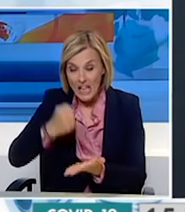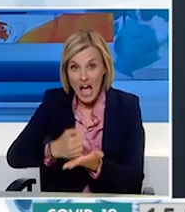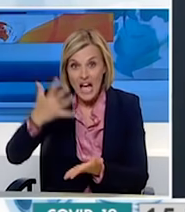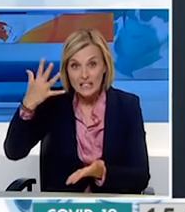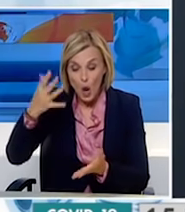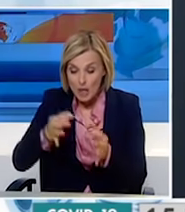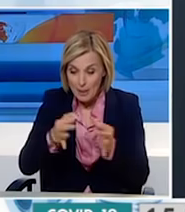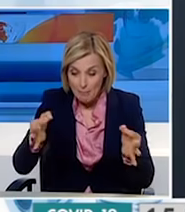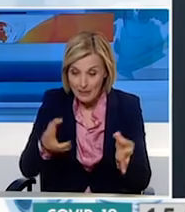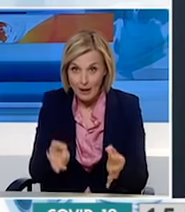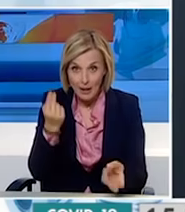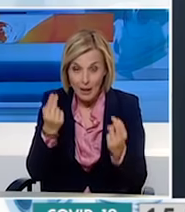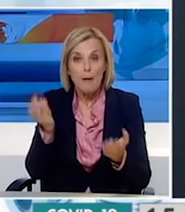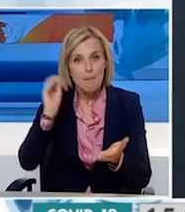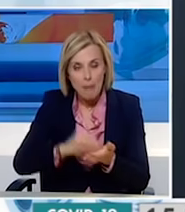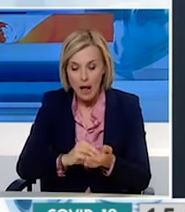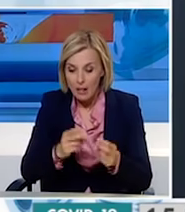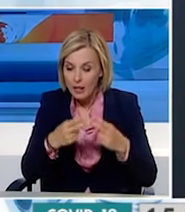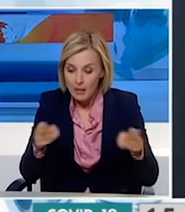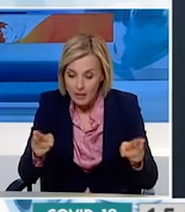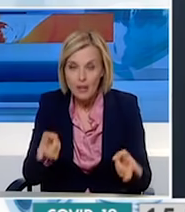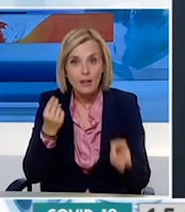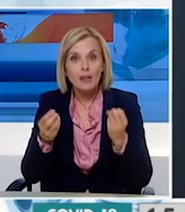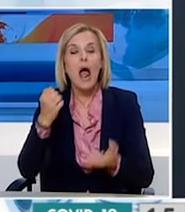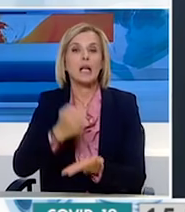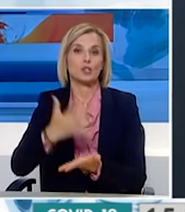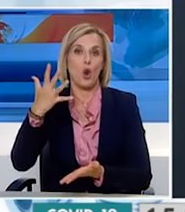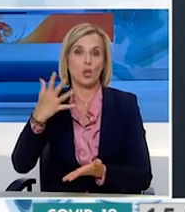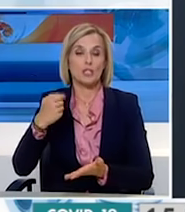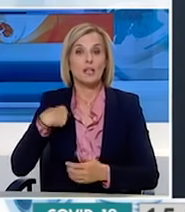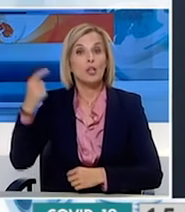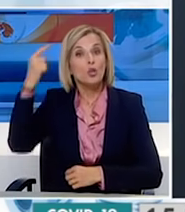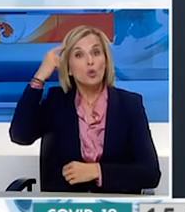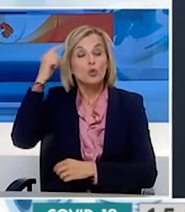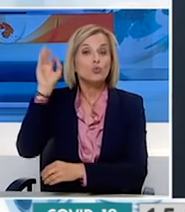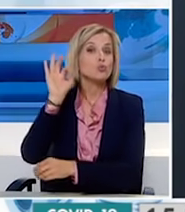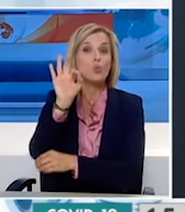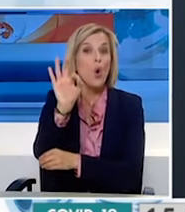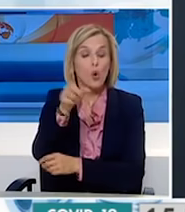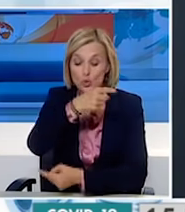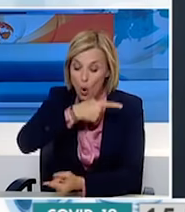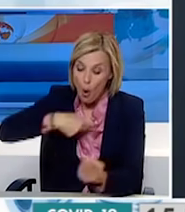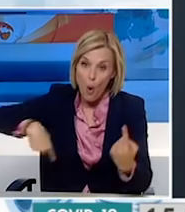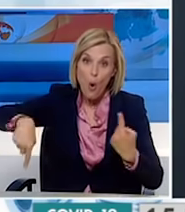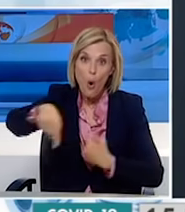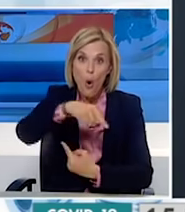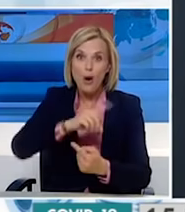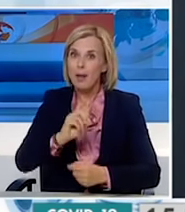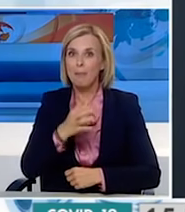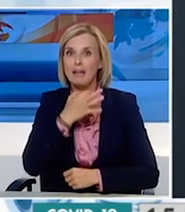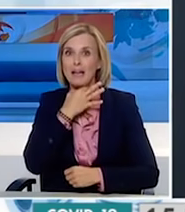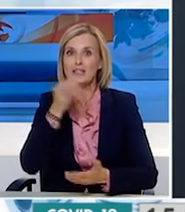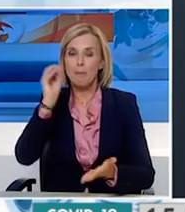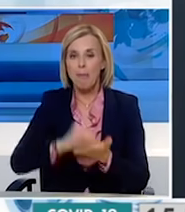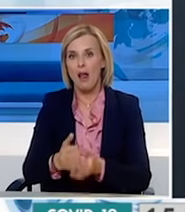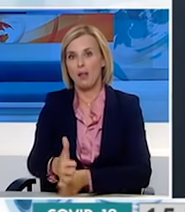γίνουν διορθωτικές κινήσεις σε περίπτωση που απαιτείται. Στόχος όλων μας επιβάλλεται να είναι το να μην χρειαστεί να κάνουμε βήματα